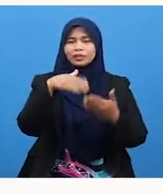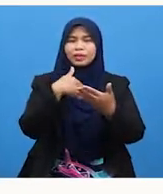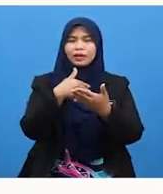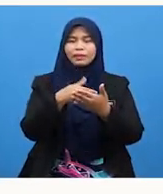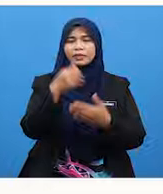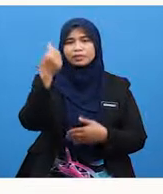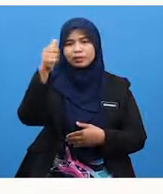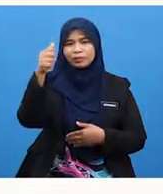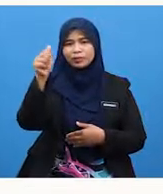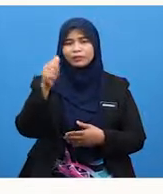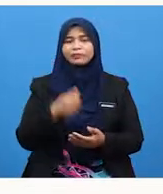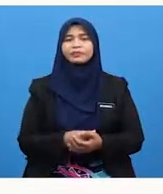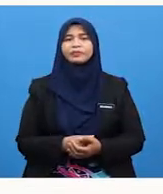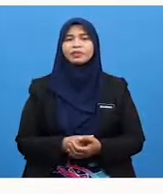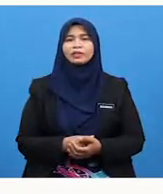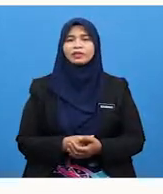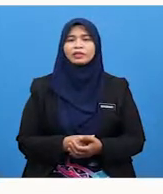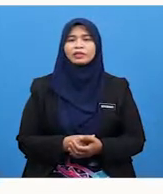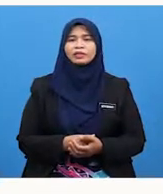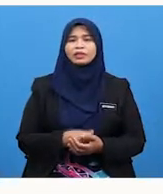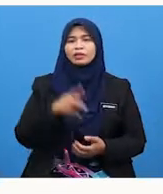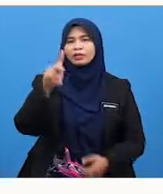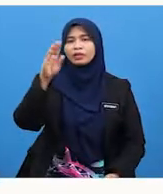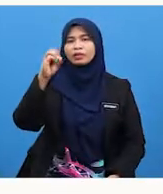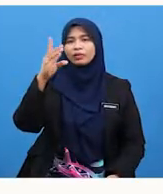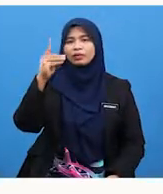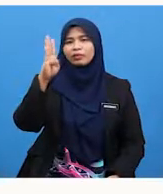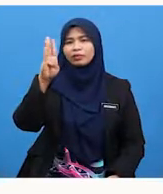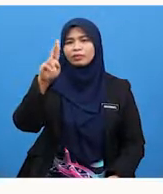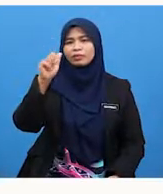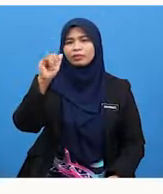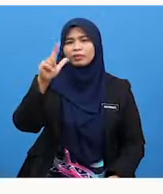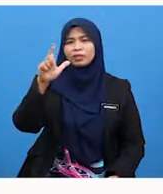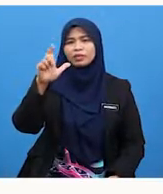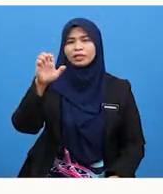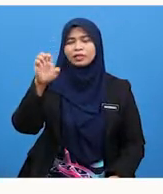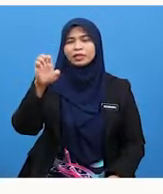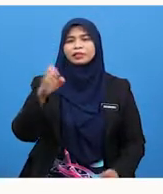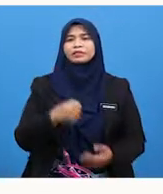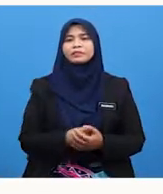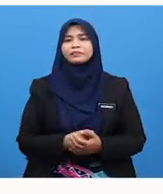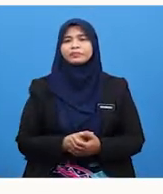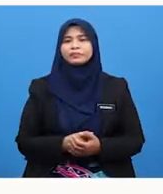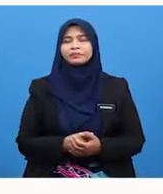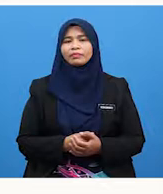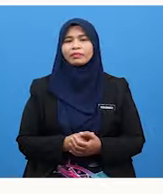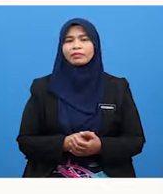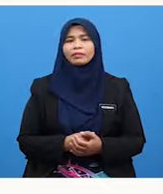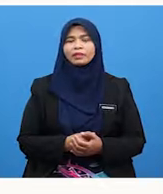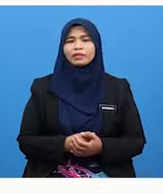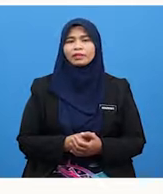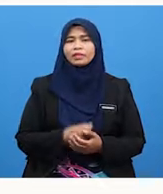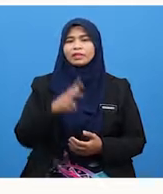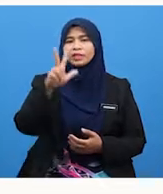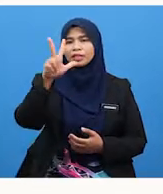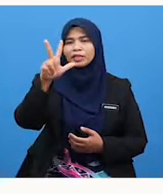mulakan dengan kod Braille bagi tanda angka. Tanda angka ditandai dengan titik